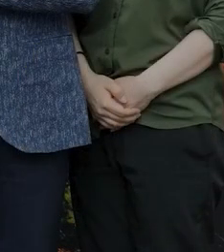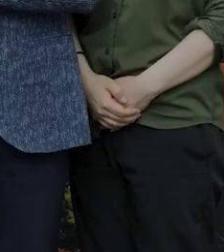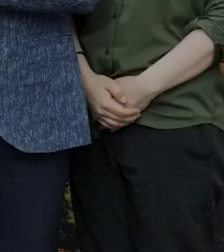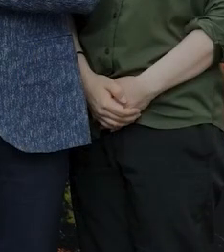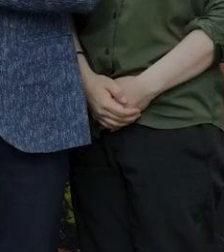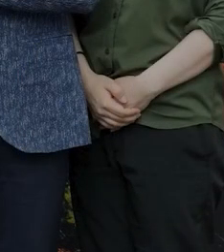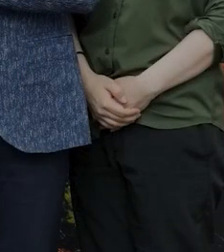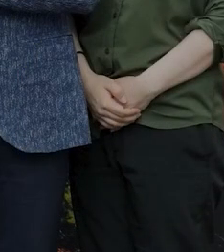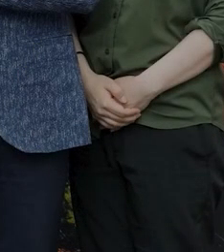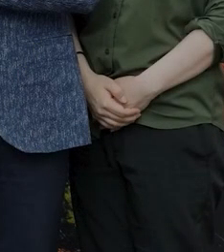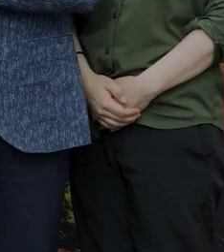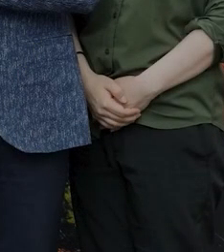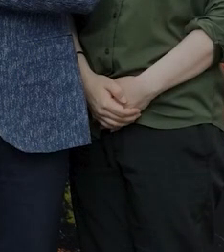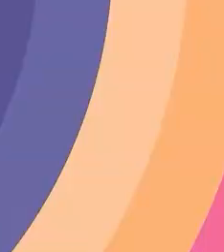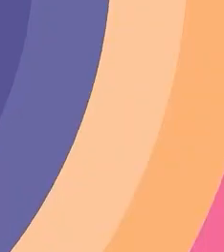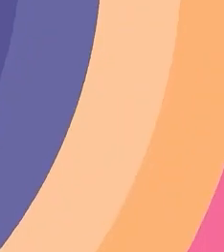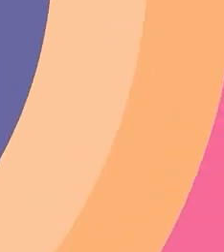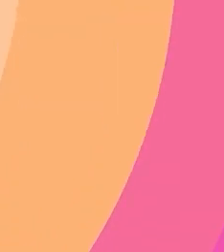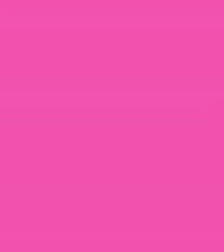있니다